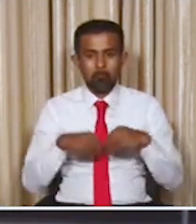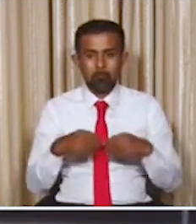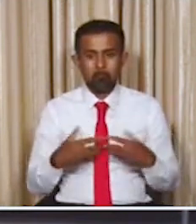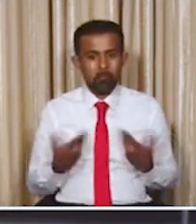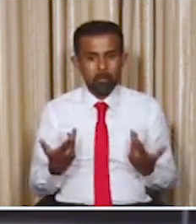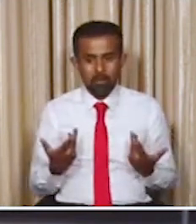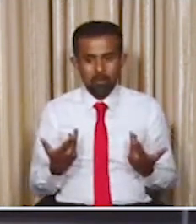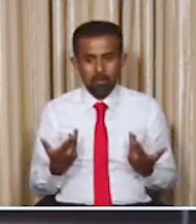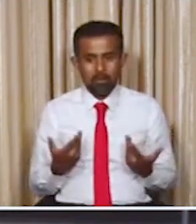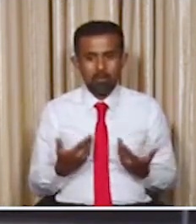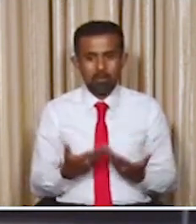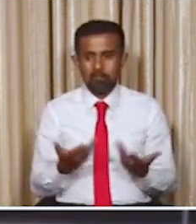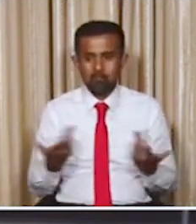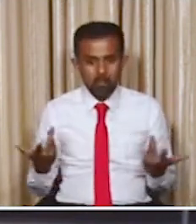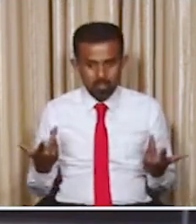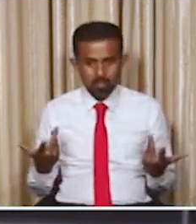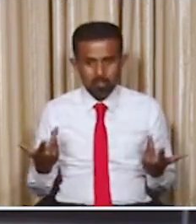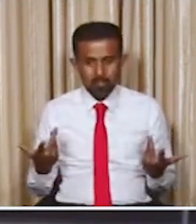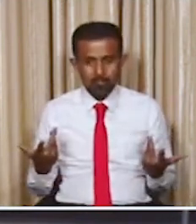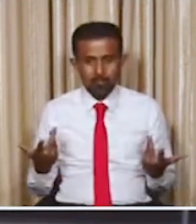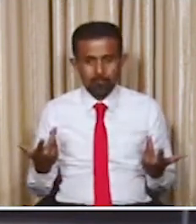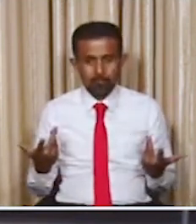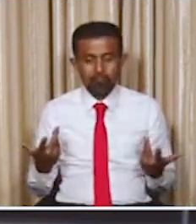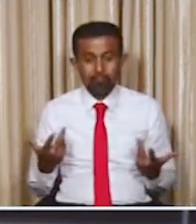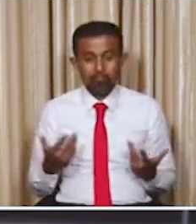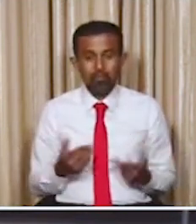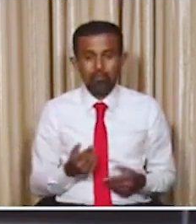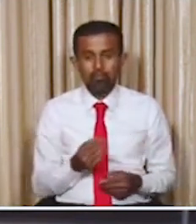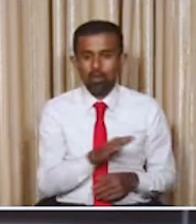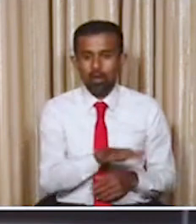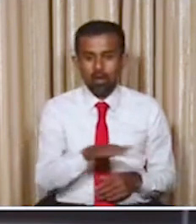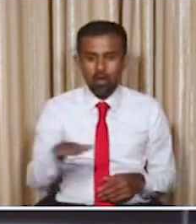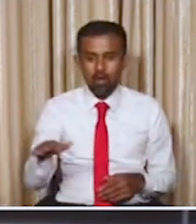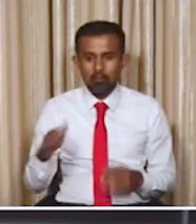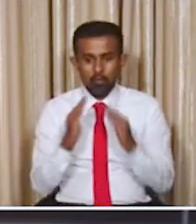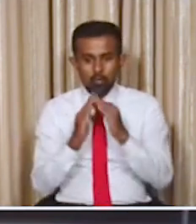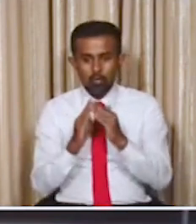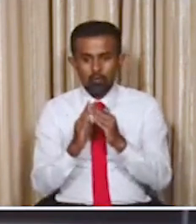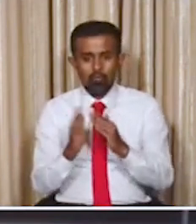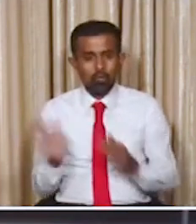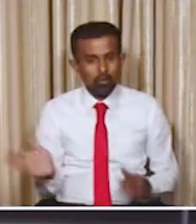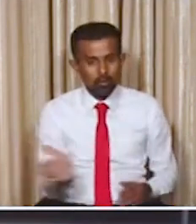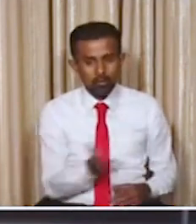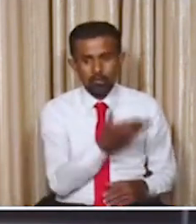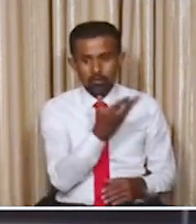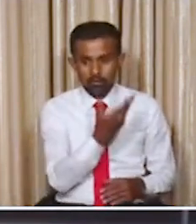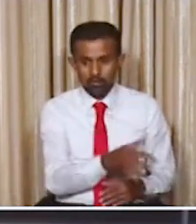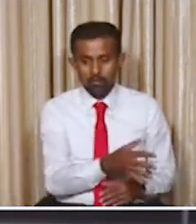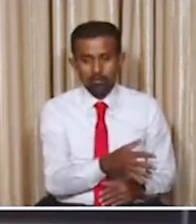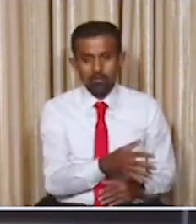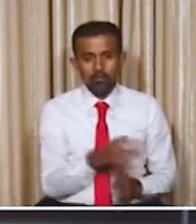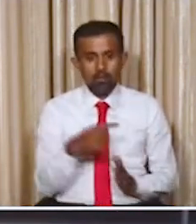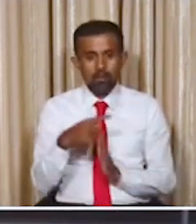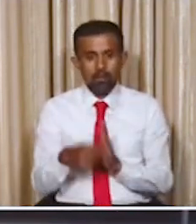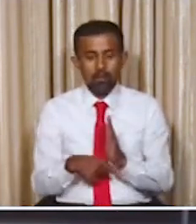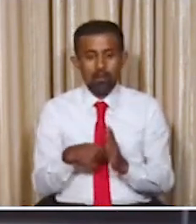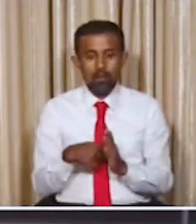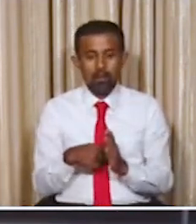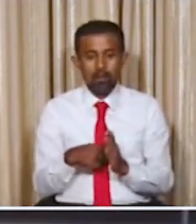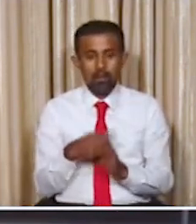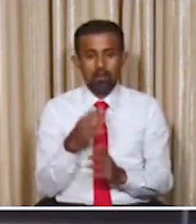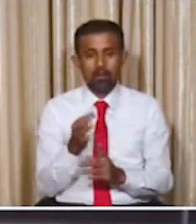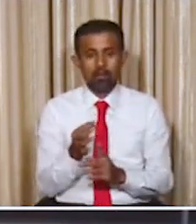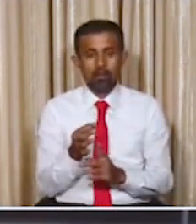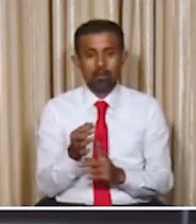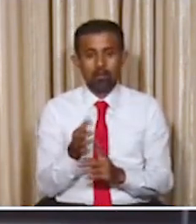නැහැ. කලන්න බෑ. එහෙමනම් මේ පුංචි දරුවෝ ඉන්න පාසල්වලට ගිහිල්ලා මේ රටේ ජනාධිපතිගේ